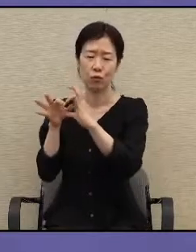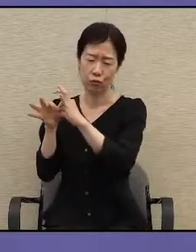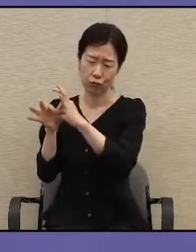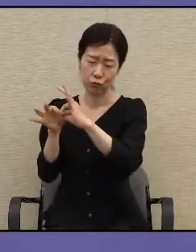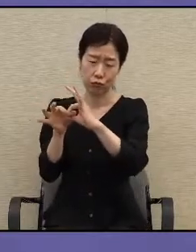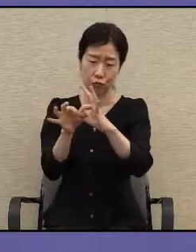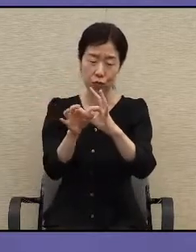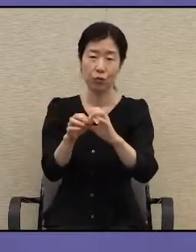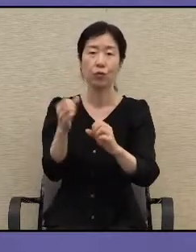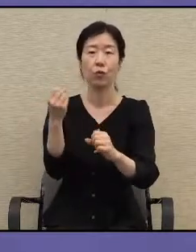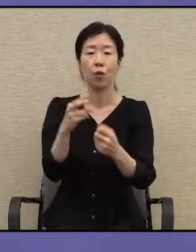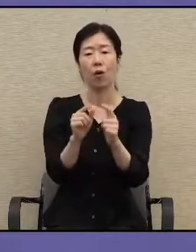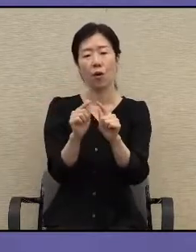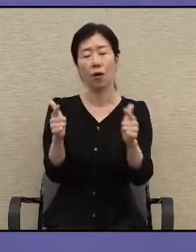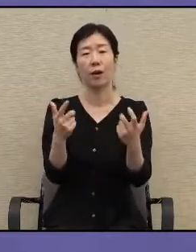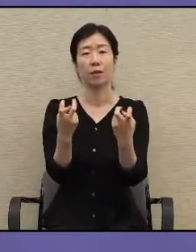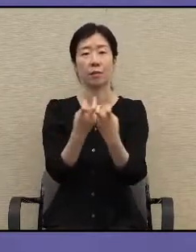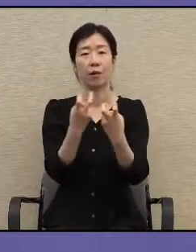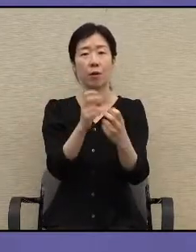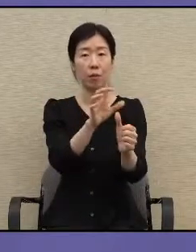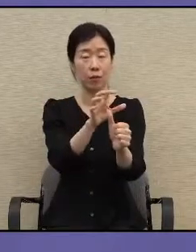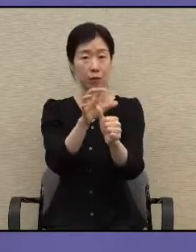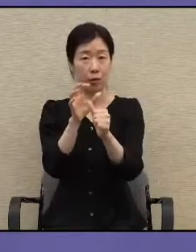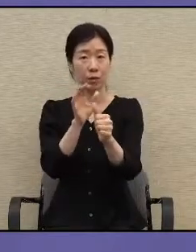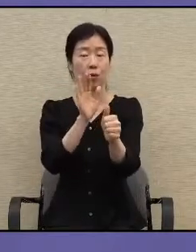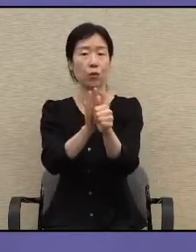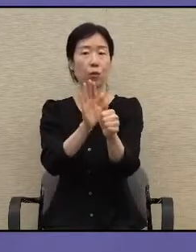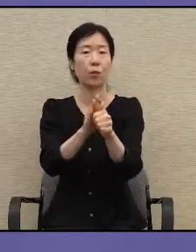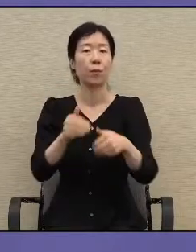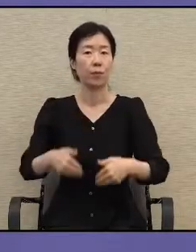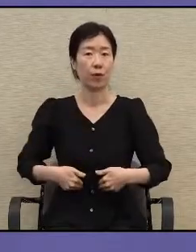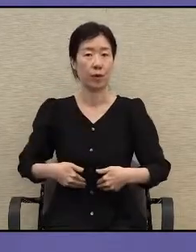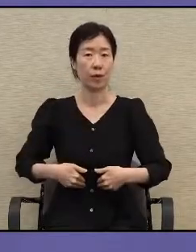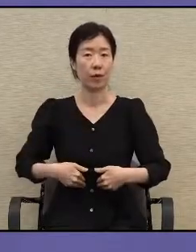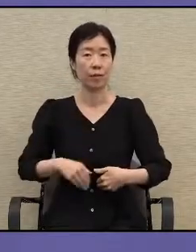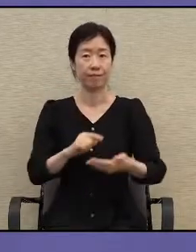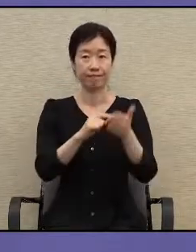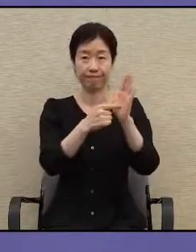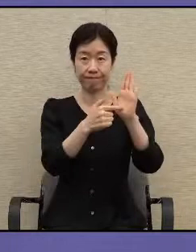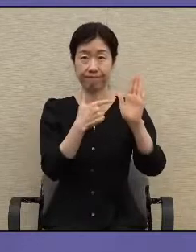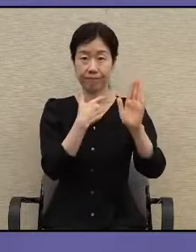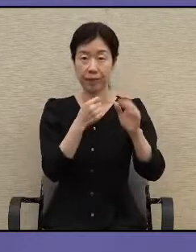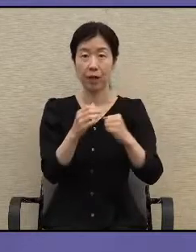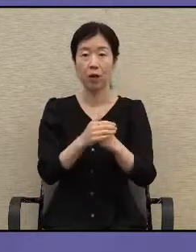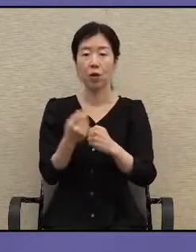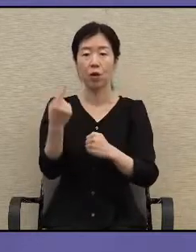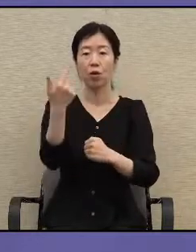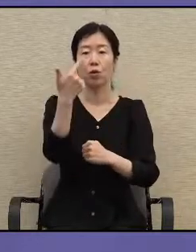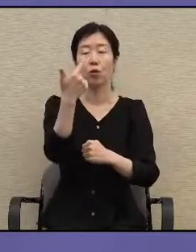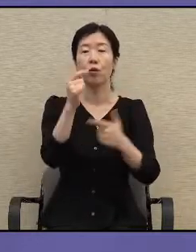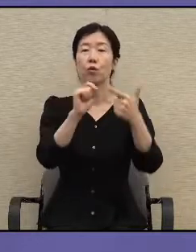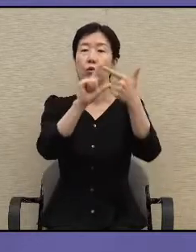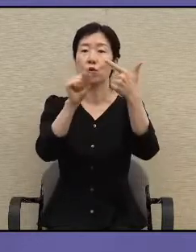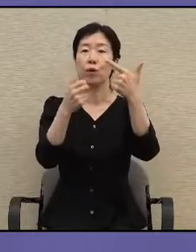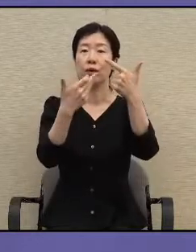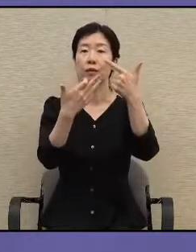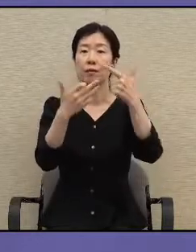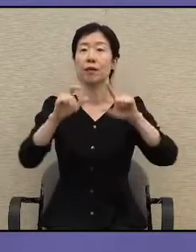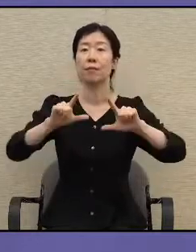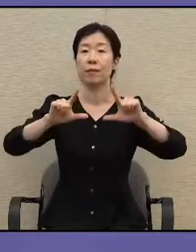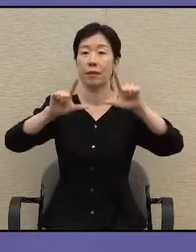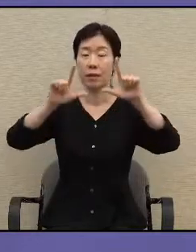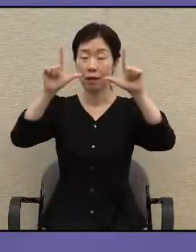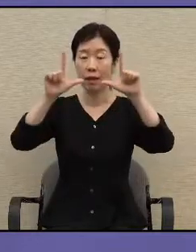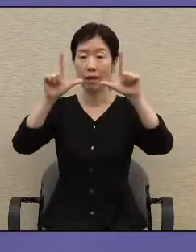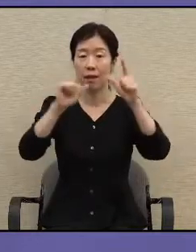하고 있습니다. 자, 이 코로나 바이러스 감염증 19 상황인데요. 지금 이게 6월 13일 날 출력한 수치인데 이제는